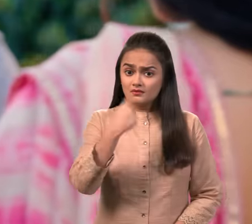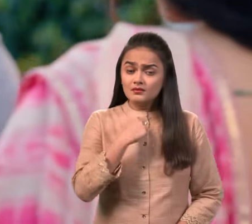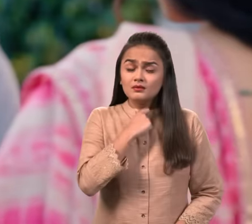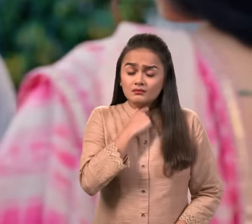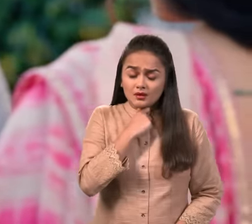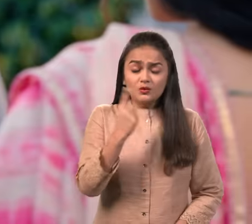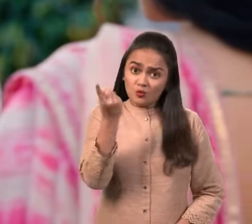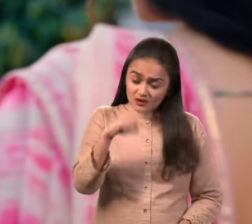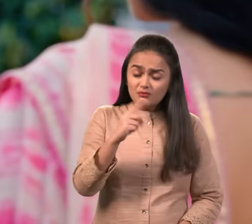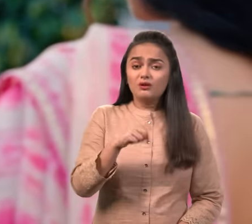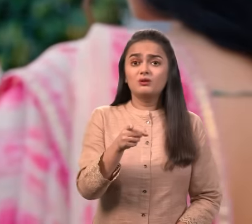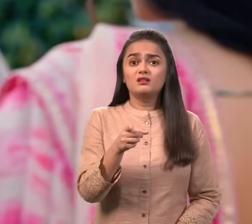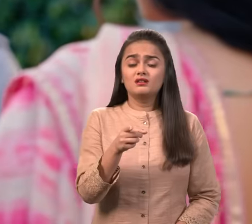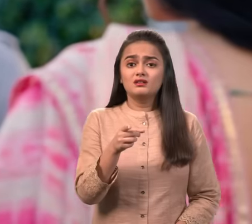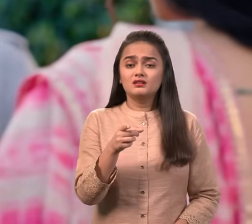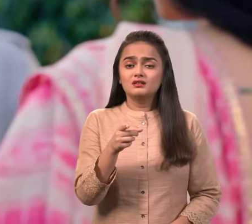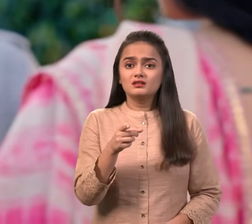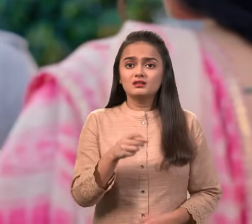से आज एक और वादा कीजिए मुन्नी जी,